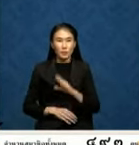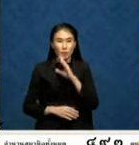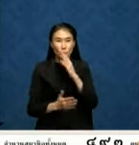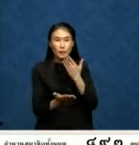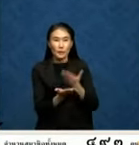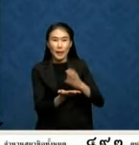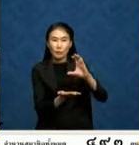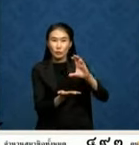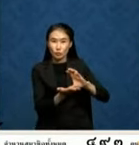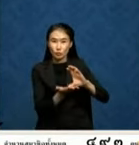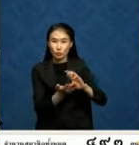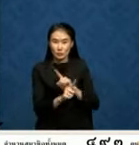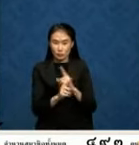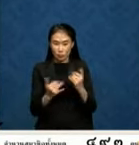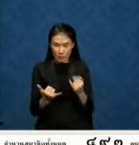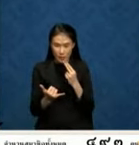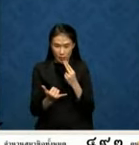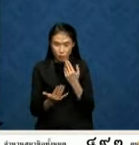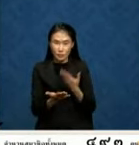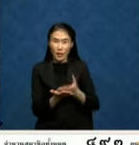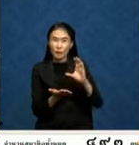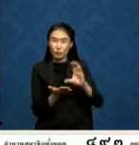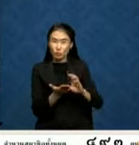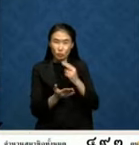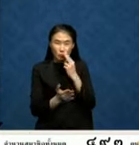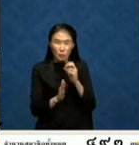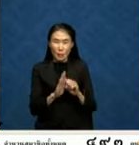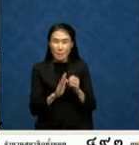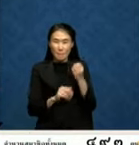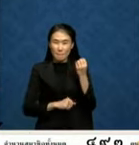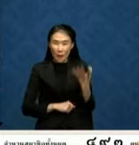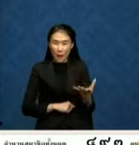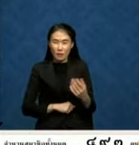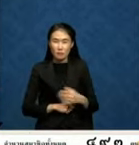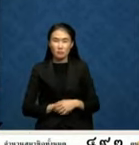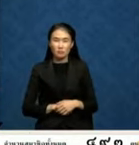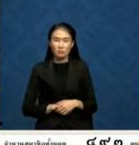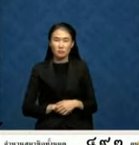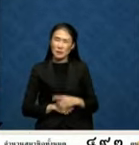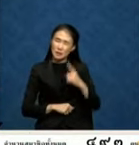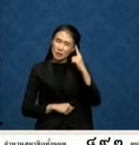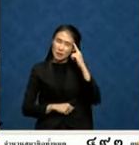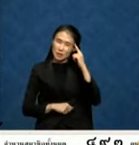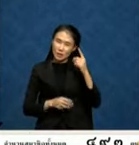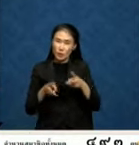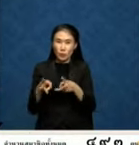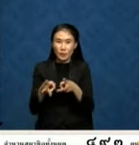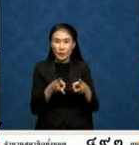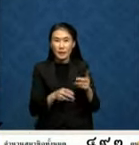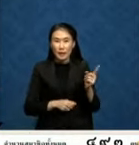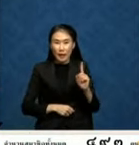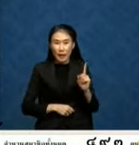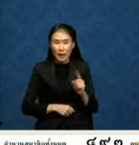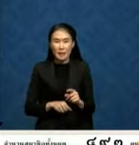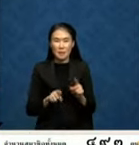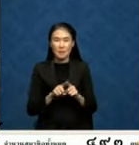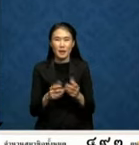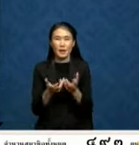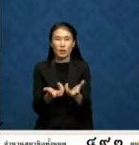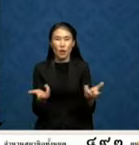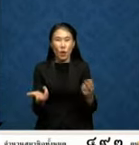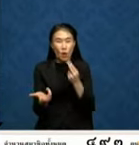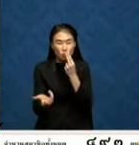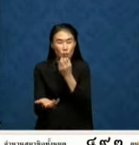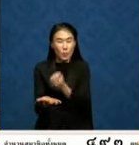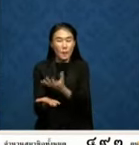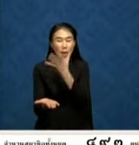างพลังงานในปัจจุบันเนี่ยเป็นต้นทุนที่ค่อนข้างแพงนะครับเราอาจจะต้องพยายามหาวิธีที่จะใช้ของที่มีราคา